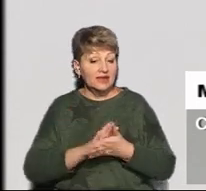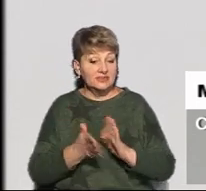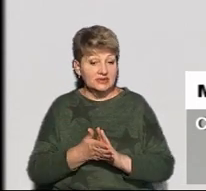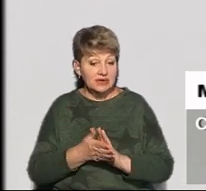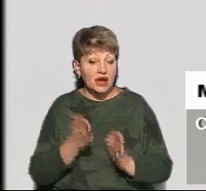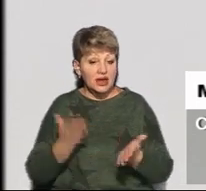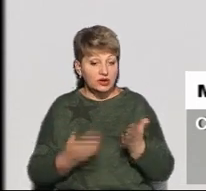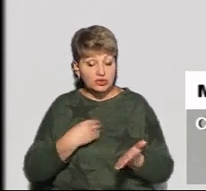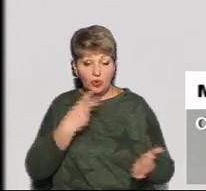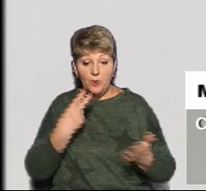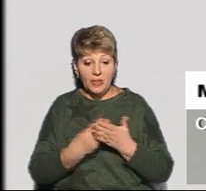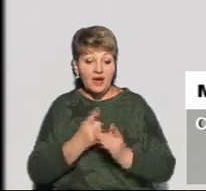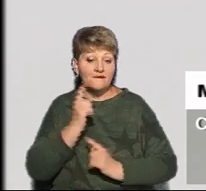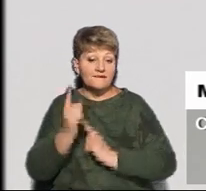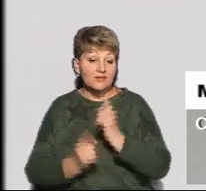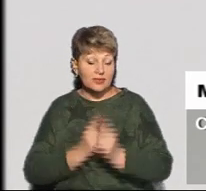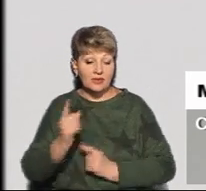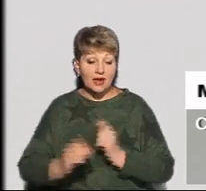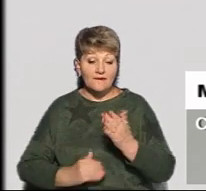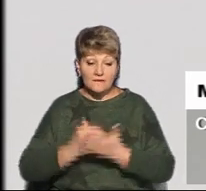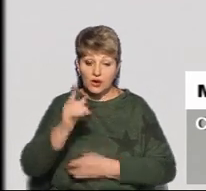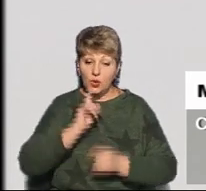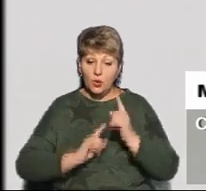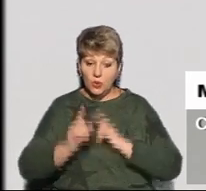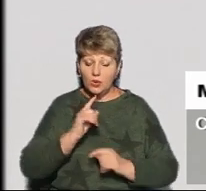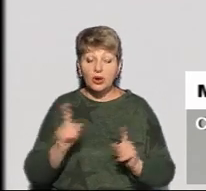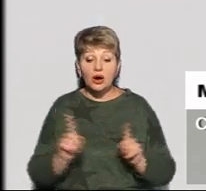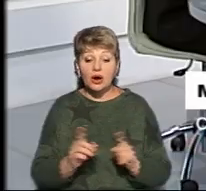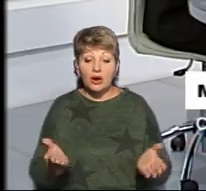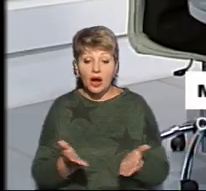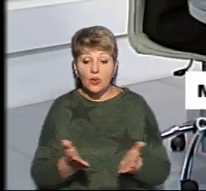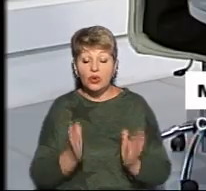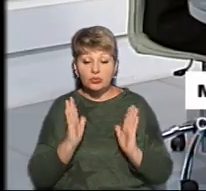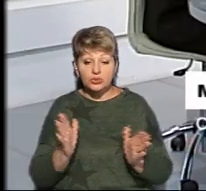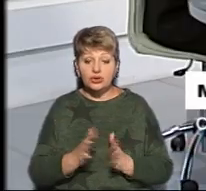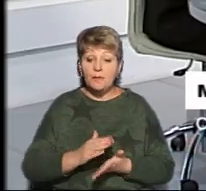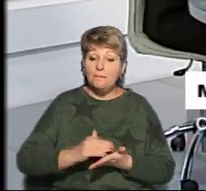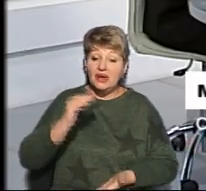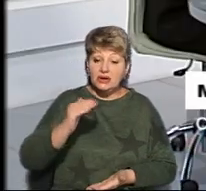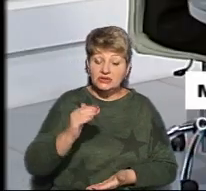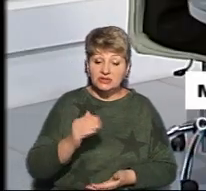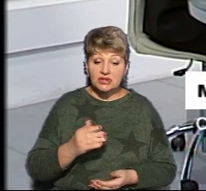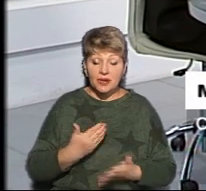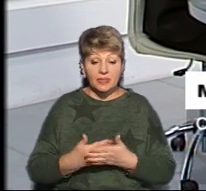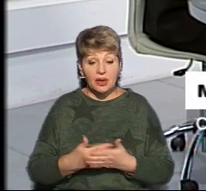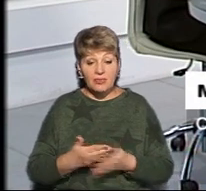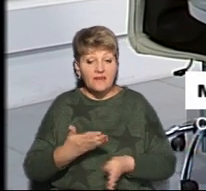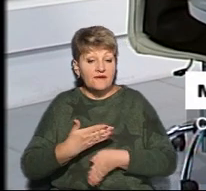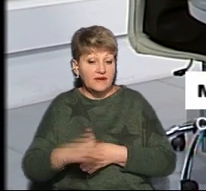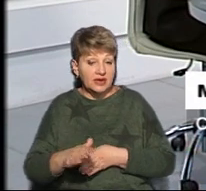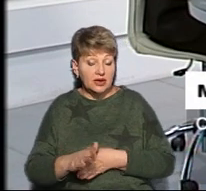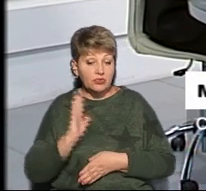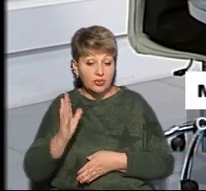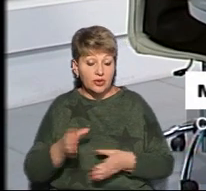наприклад, ми побачимо переформатування Верховної Ради, там буде не монобільшість, а там якась інша більшість, наприклад, там виділиться,